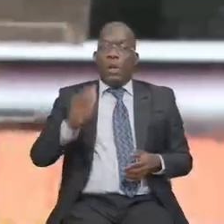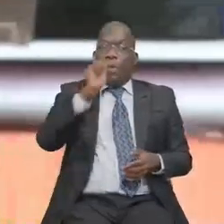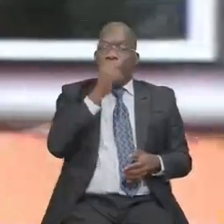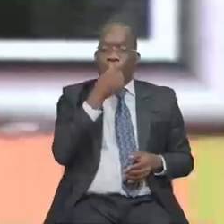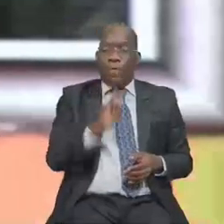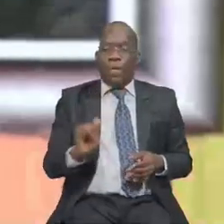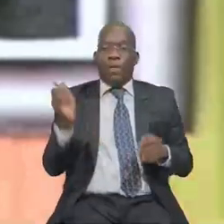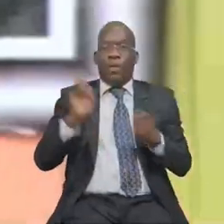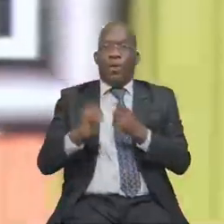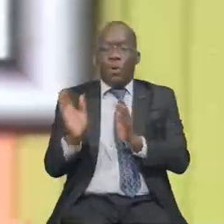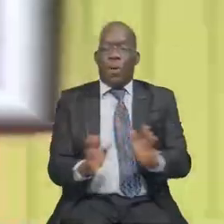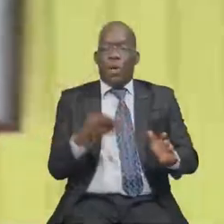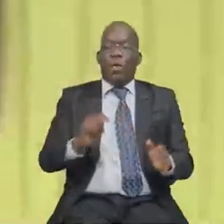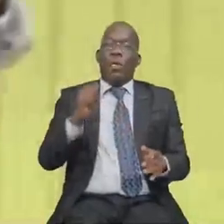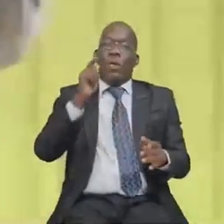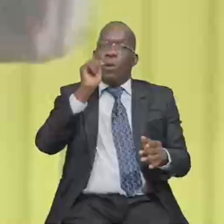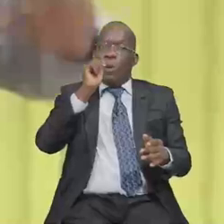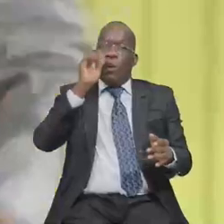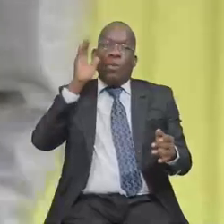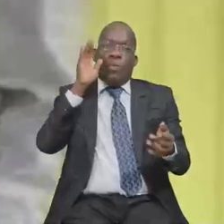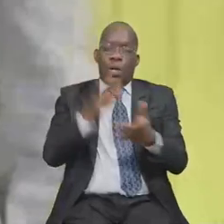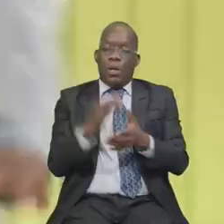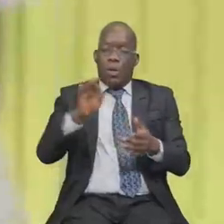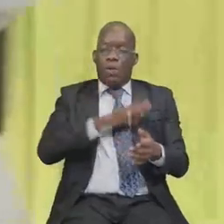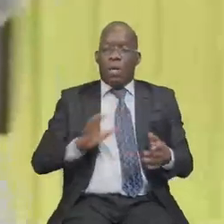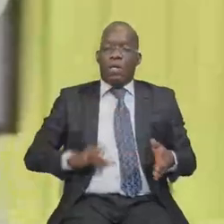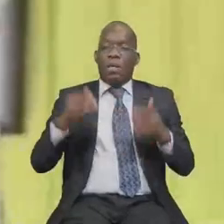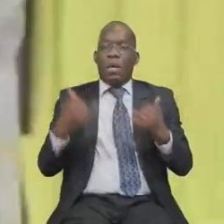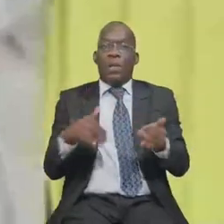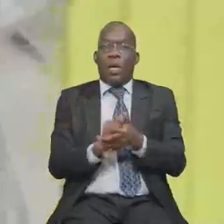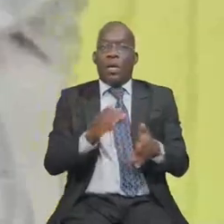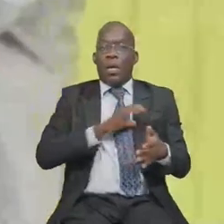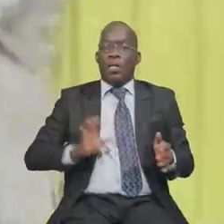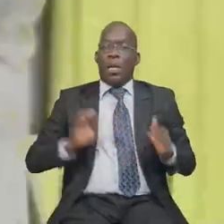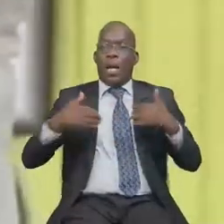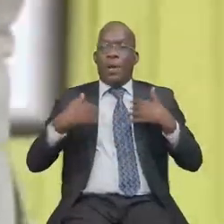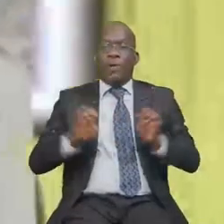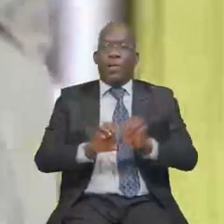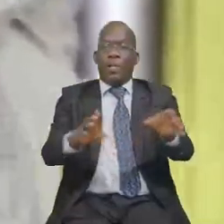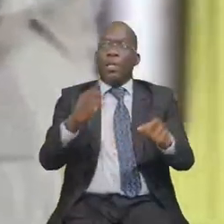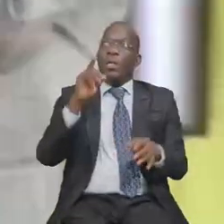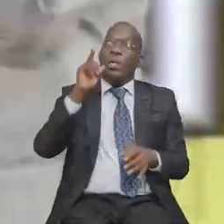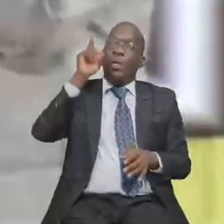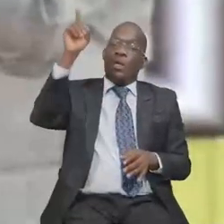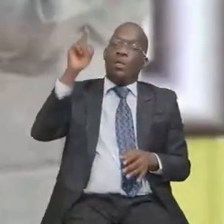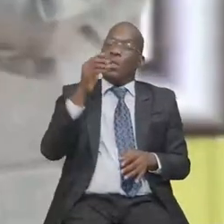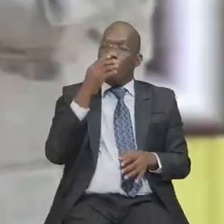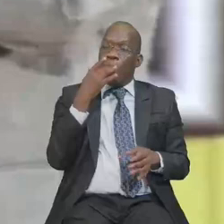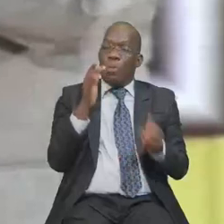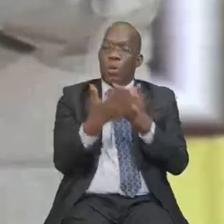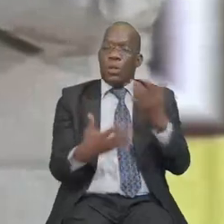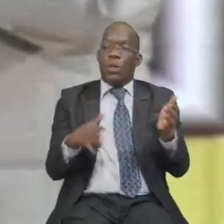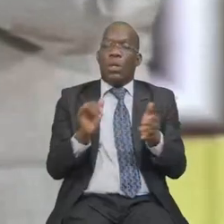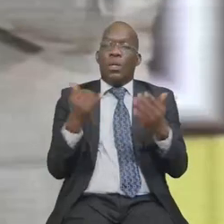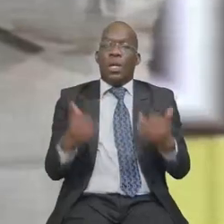est mort. Maintenant que Christ a versé son sang. Maintenant que Christ est allé au ciel. Maintenant qu'il allait